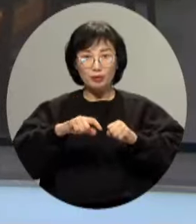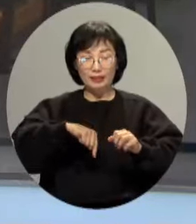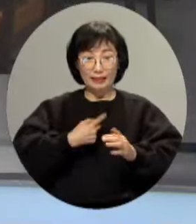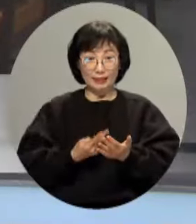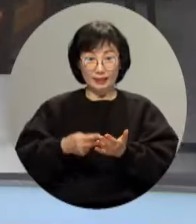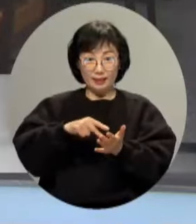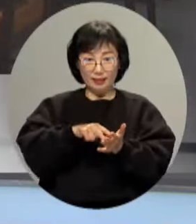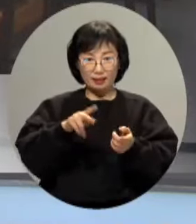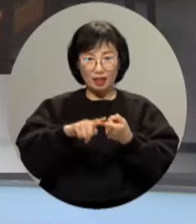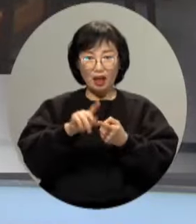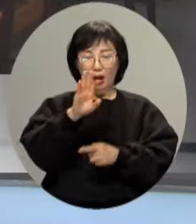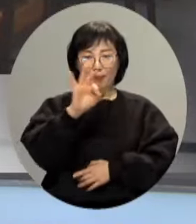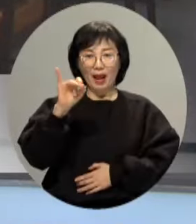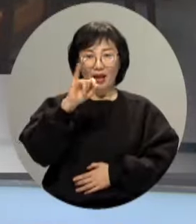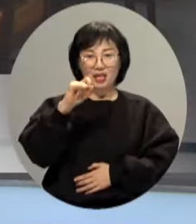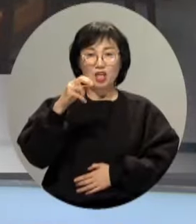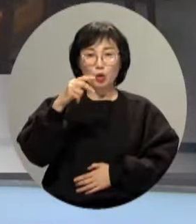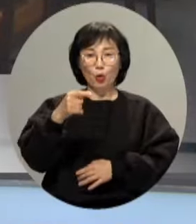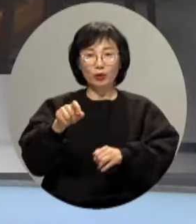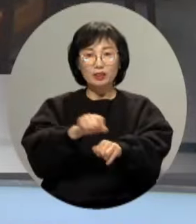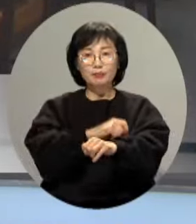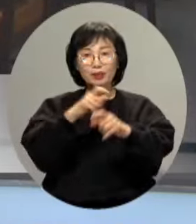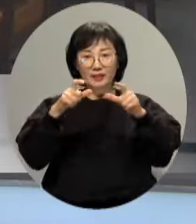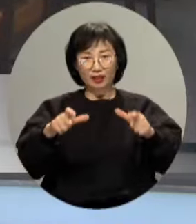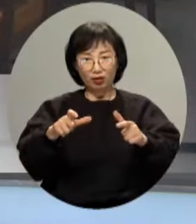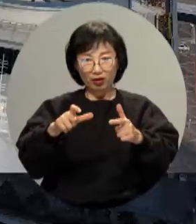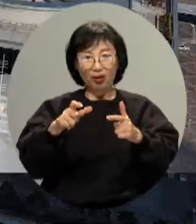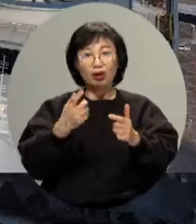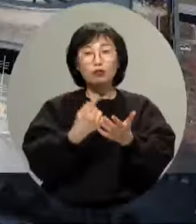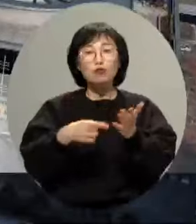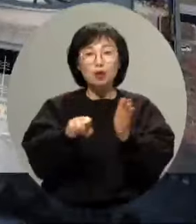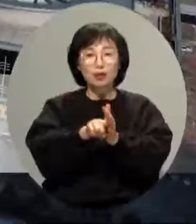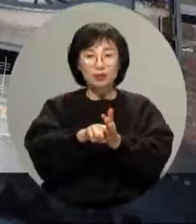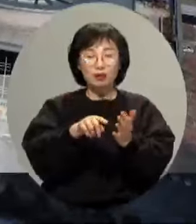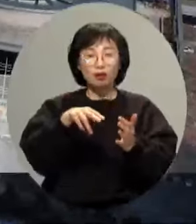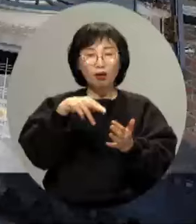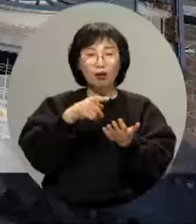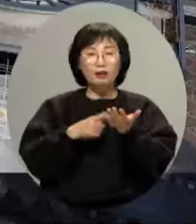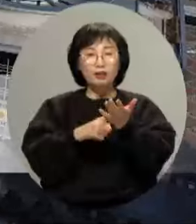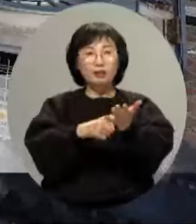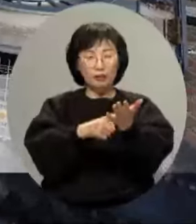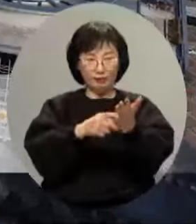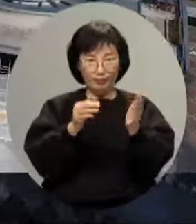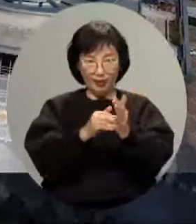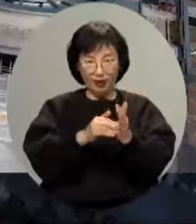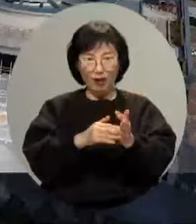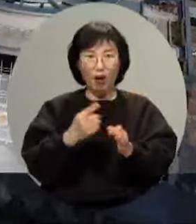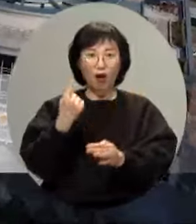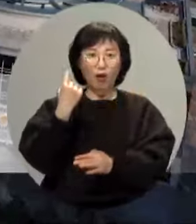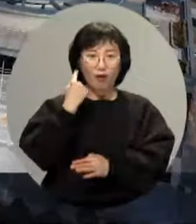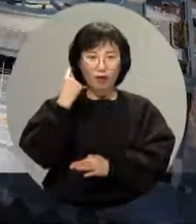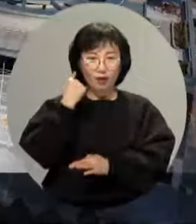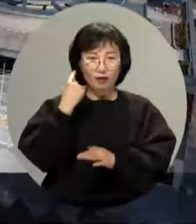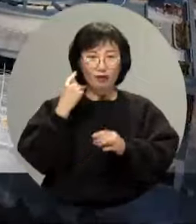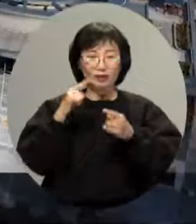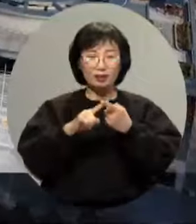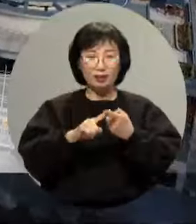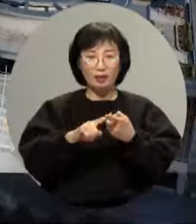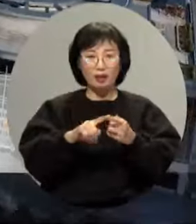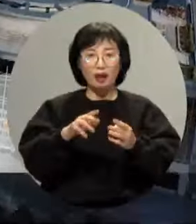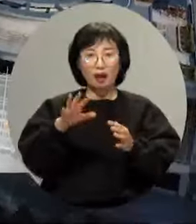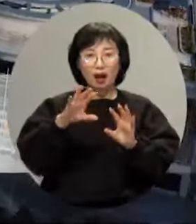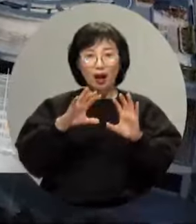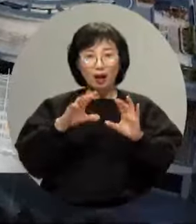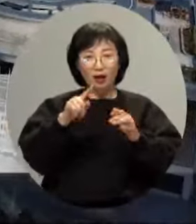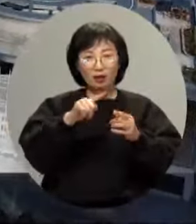전북자치도가 바이오 특화단지 지정을 위해 신청서를 최종 제출했습니다. 도는 어제 산업통상자원부에 바이오